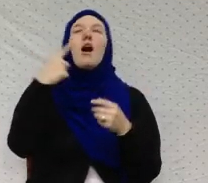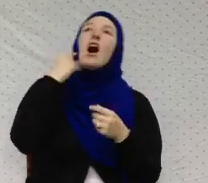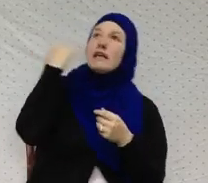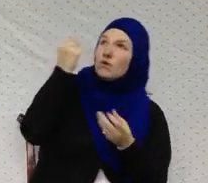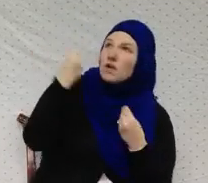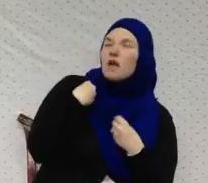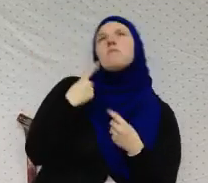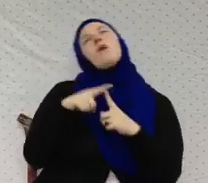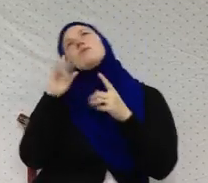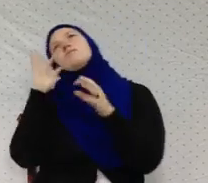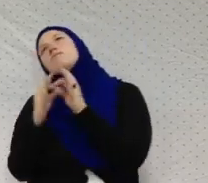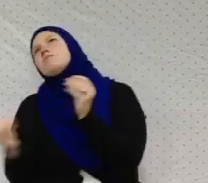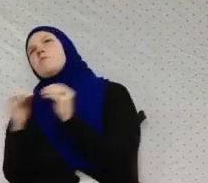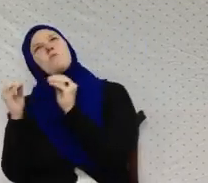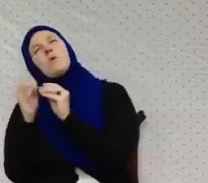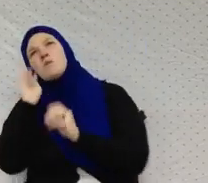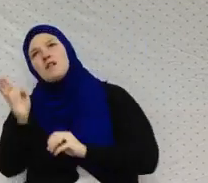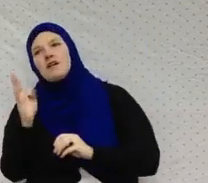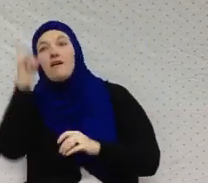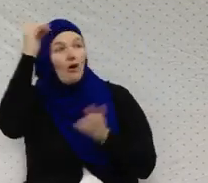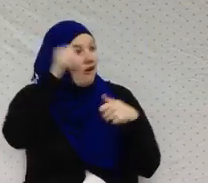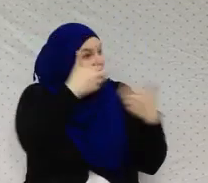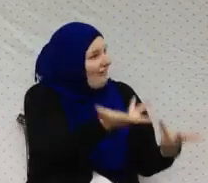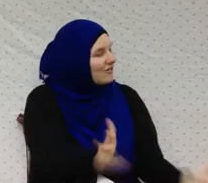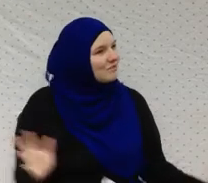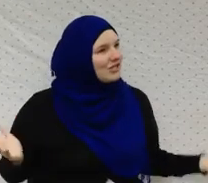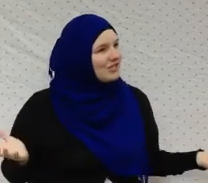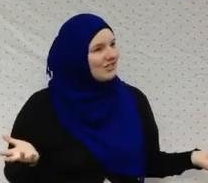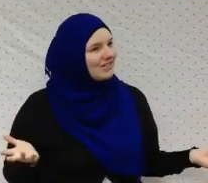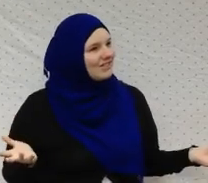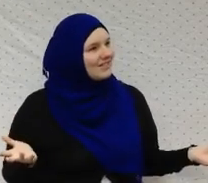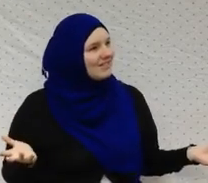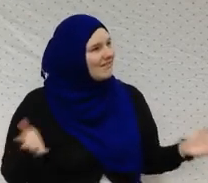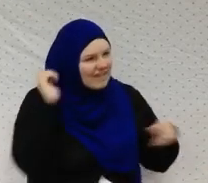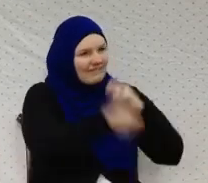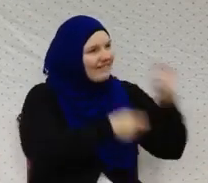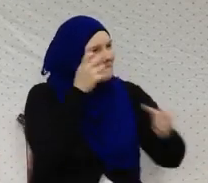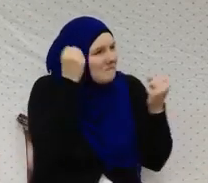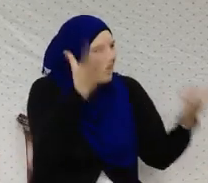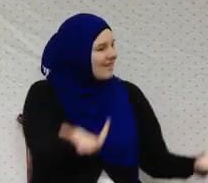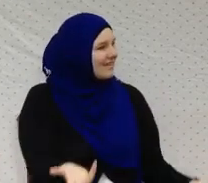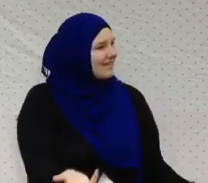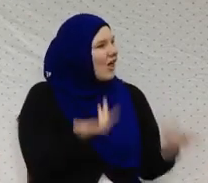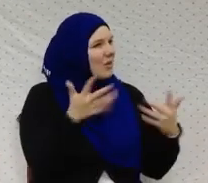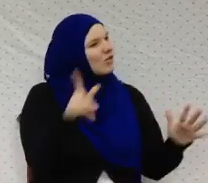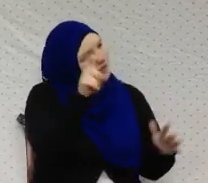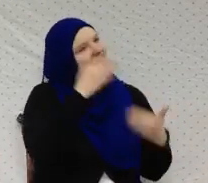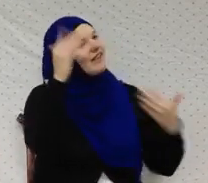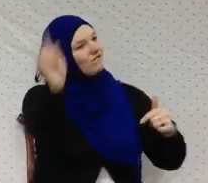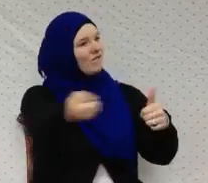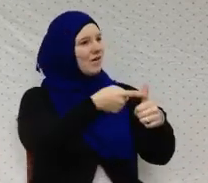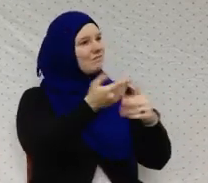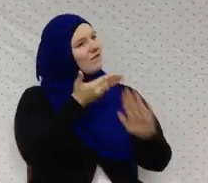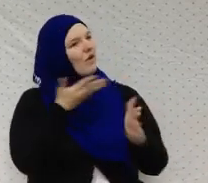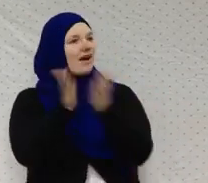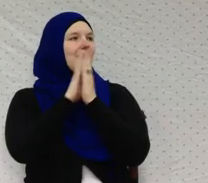Allah subhanahu wa ta'ala. Allah has already offered you so much. And He says, لَإِن شَكَرْتُمْ لَأَزِيدَنَّكُمْ